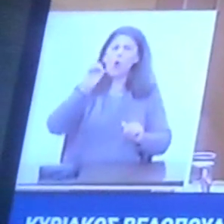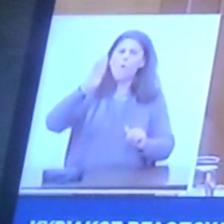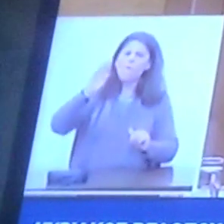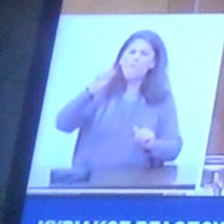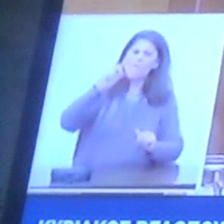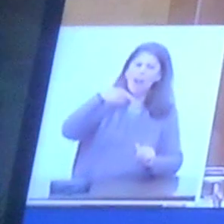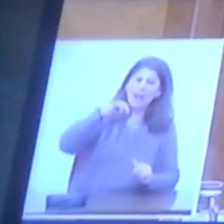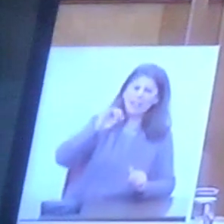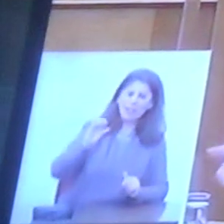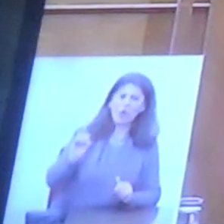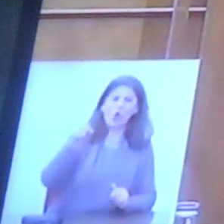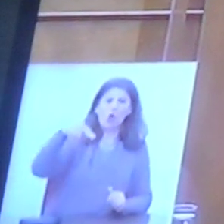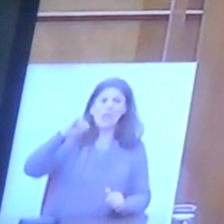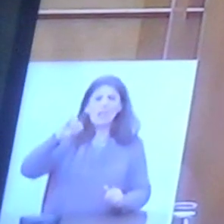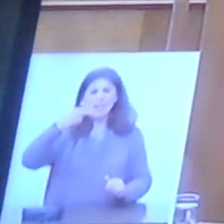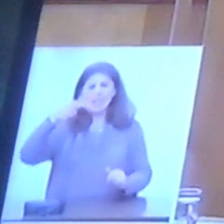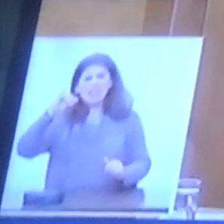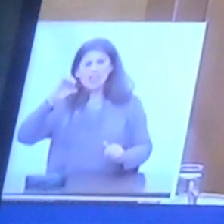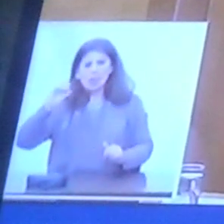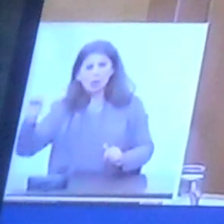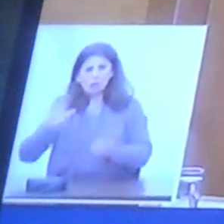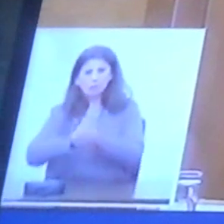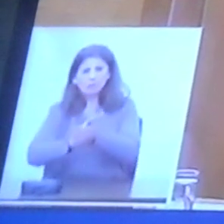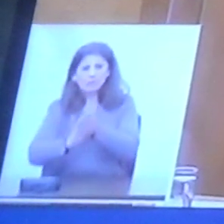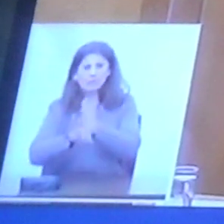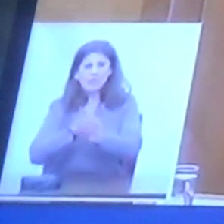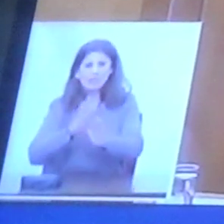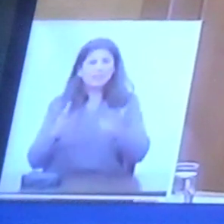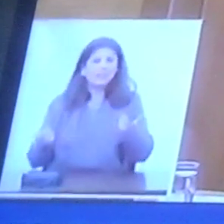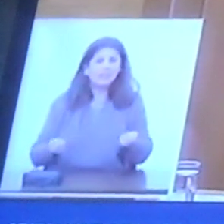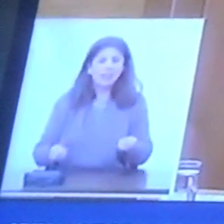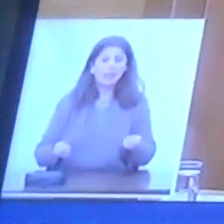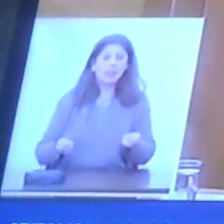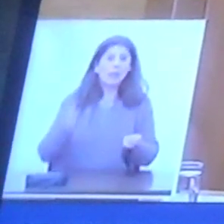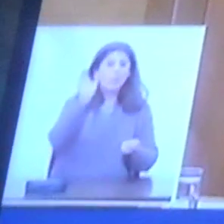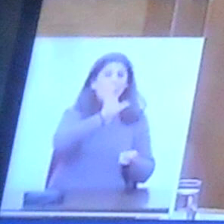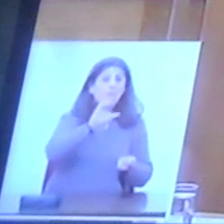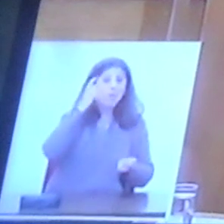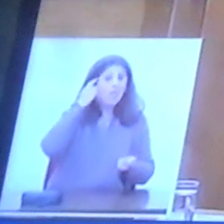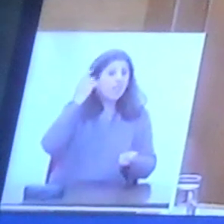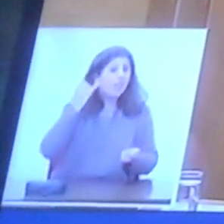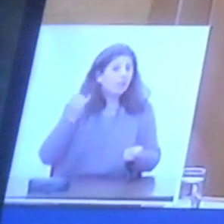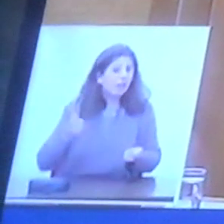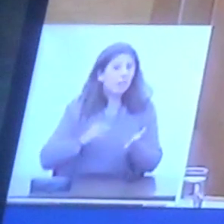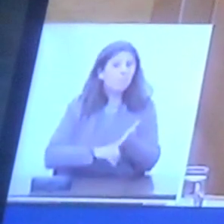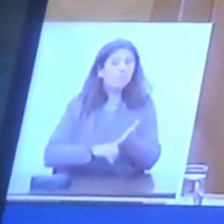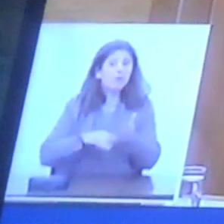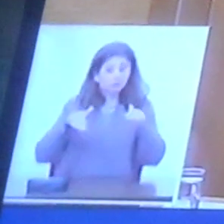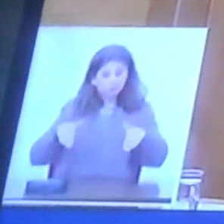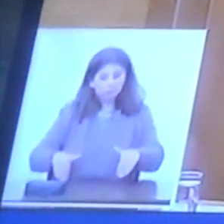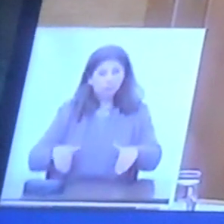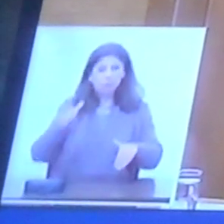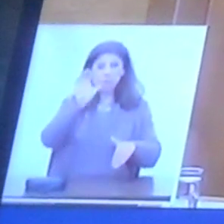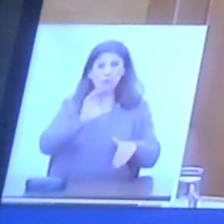για την κατασκευή μπαταριών, τότε έχουν τελειώσει όλα. Τι κάνουμε, ποια είναι αυτή η Ευρώπη που δεν καταλαβαίνει ότι πρέπει να υπηρετείς τον